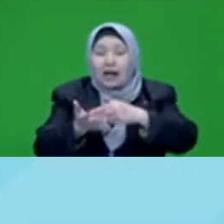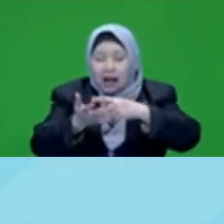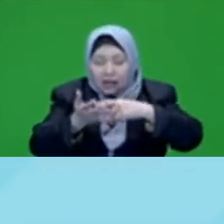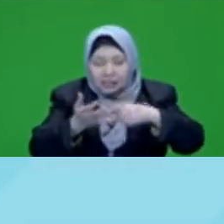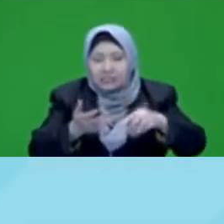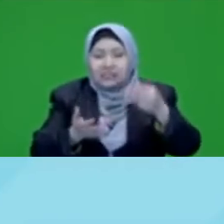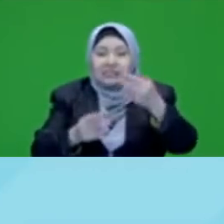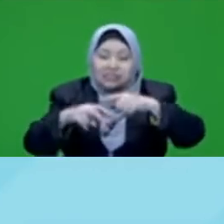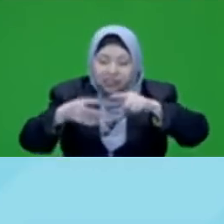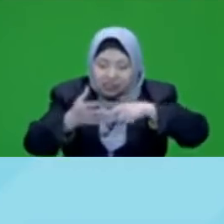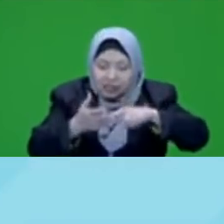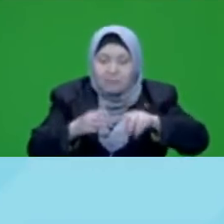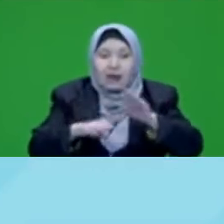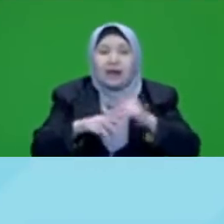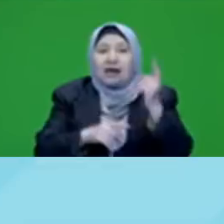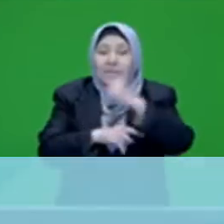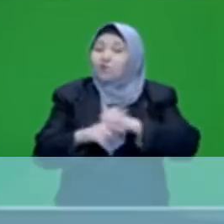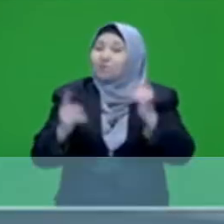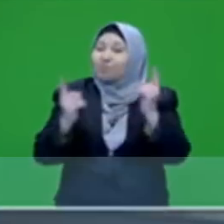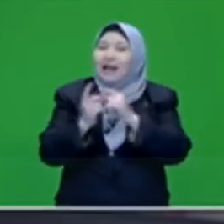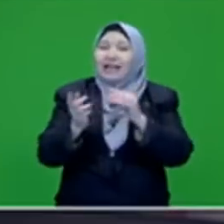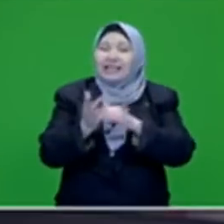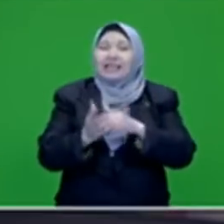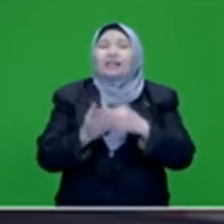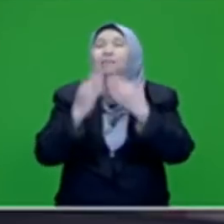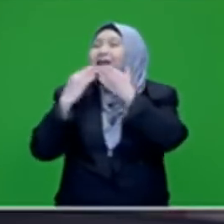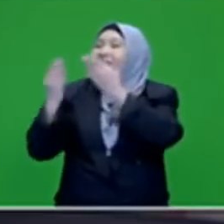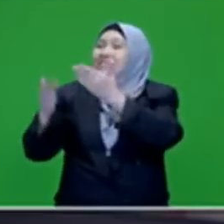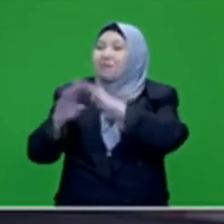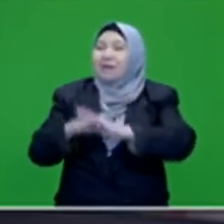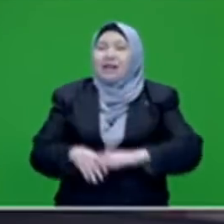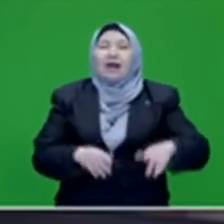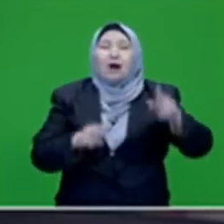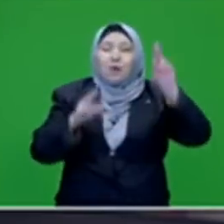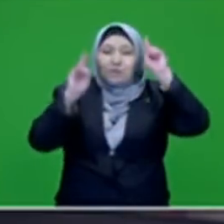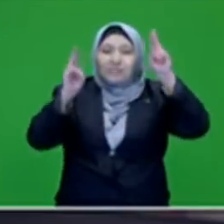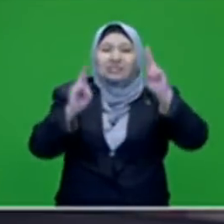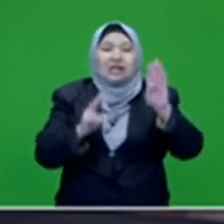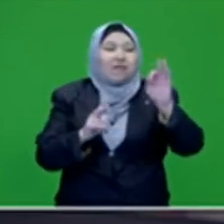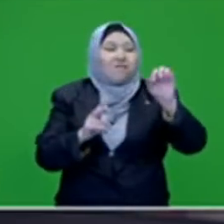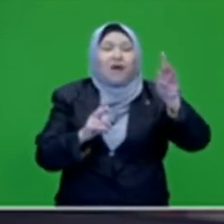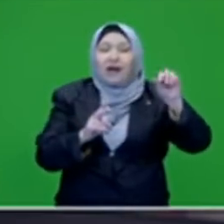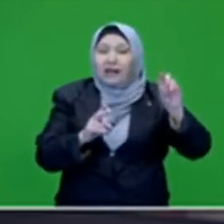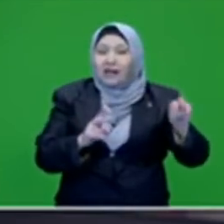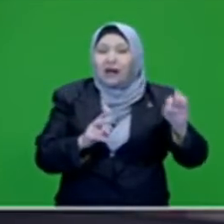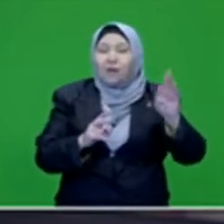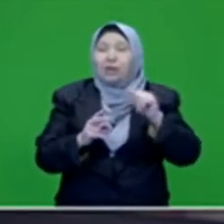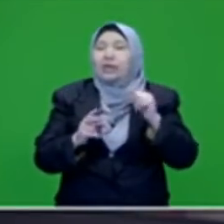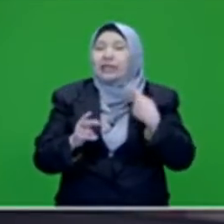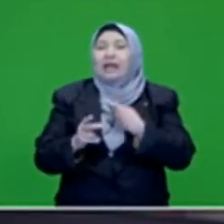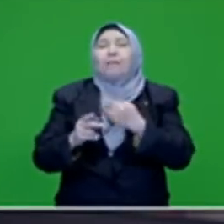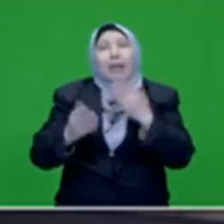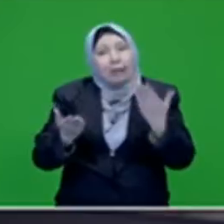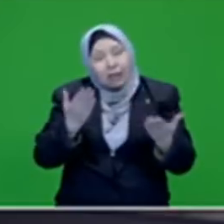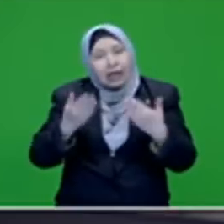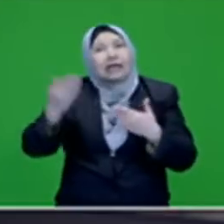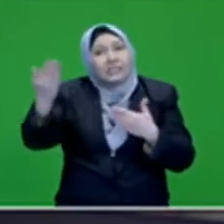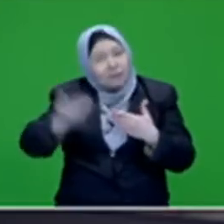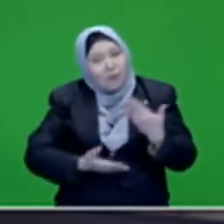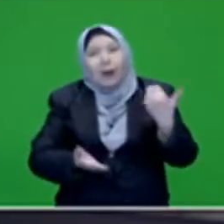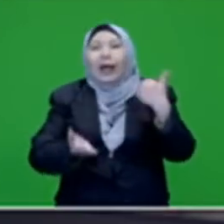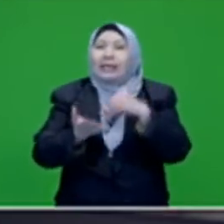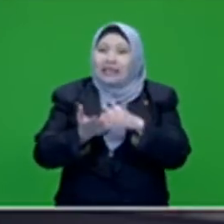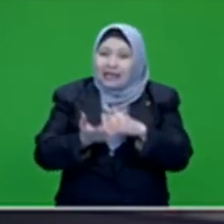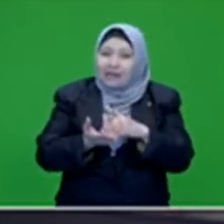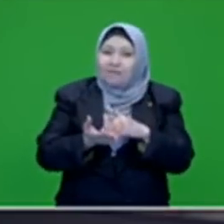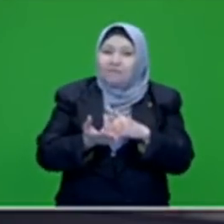InsyaAllah kita akan bertemu lagi. Saya ucapkan terima kasih kepada Al-Fadhil Ustaz Dr. Farid Rahbi sebentar tadi, Ustaz. Ya, terima kasih, dan kita nak kena jemput lagi tu. Betul, pasti. Sekali lagi.